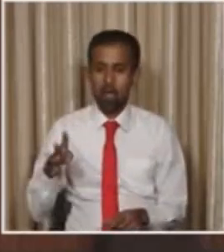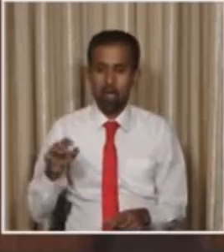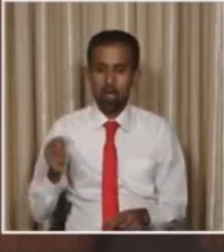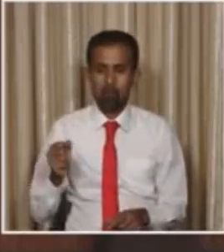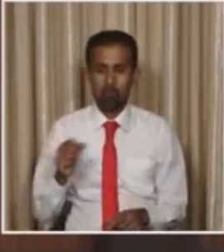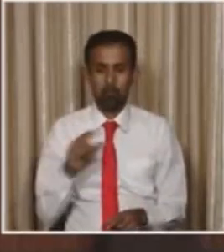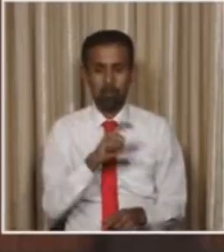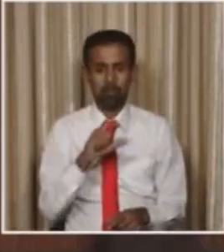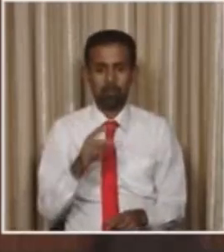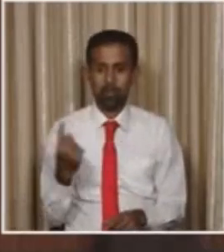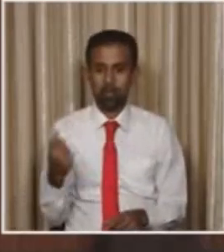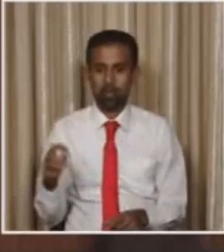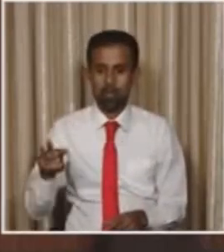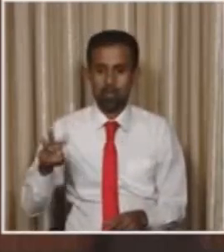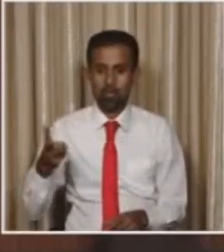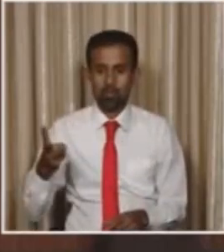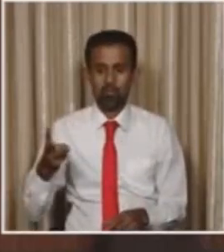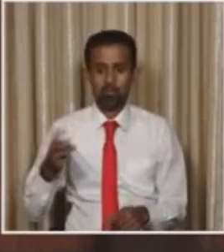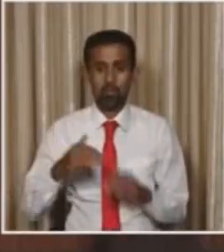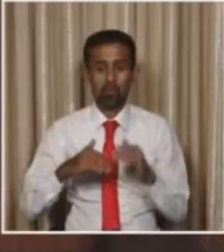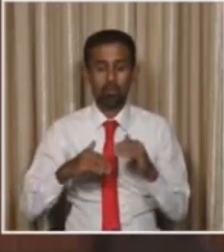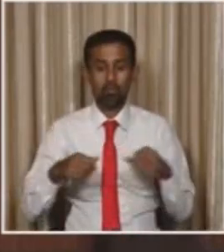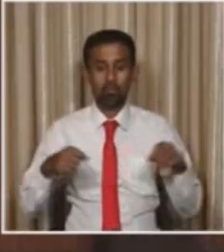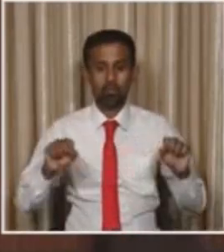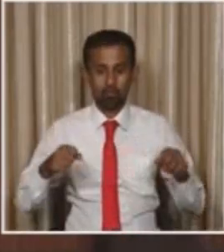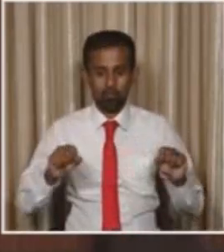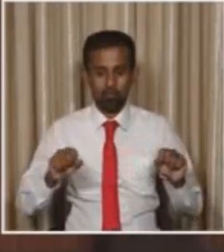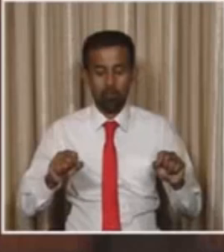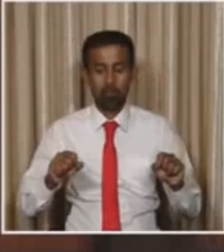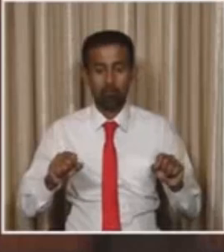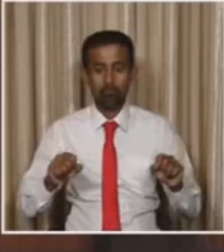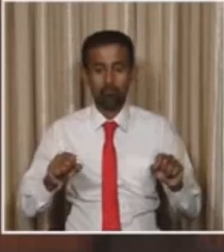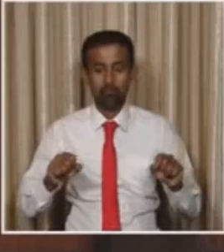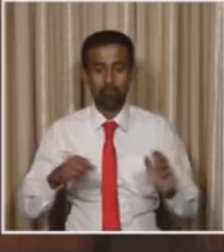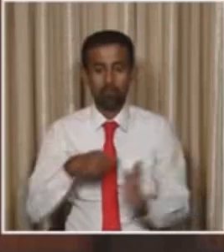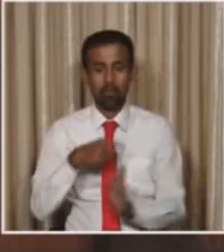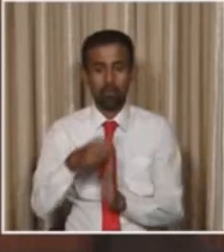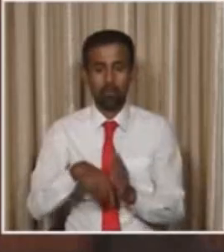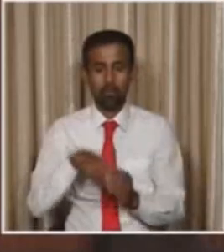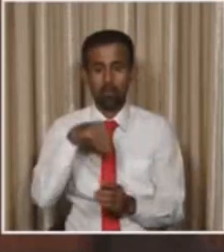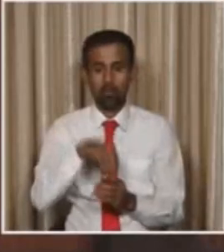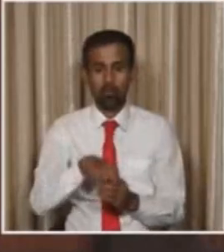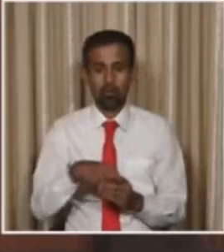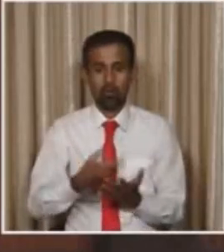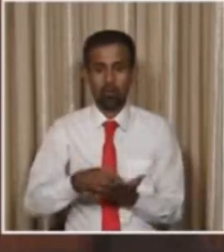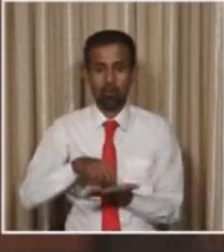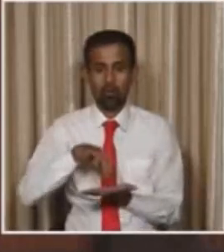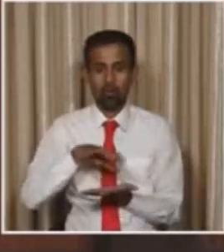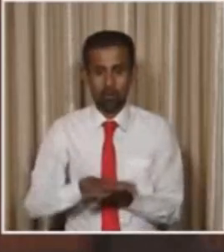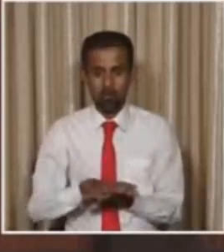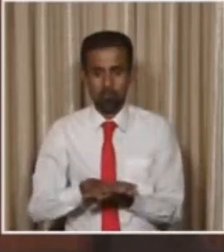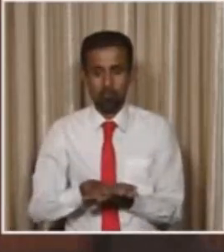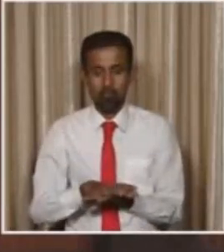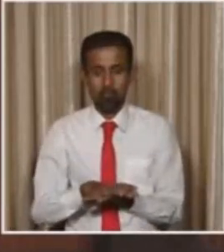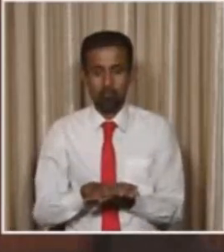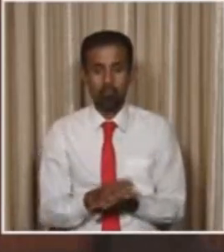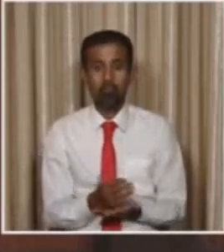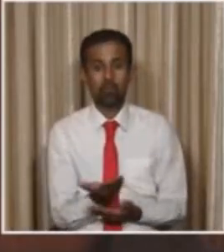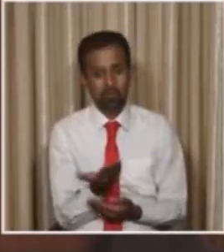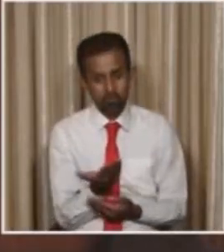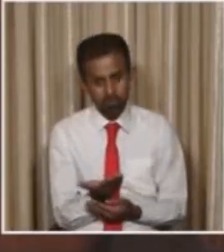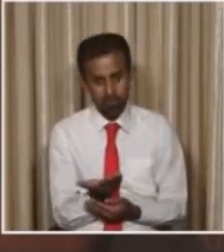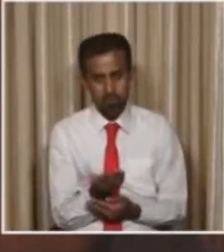1300 cc வரைக்குமான மோட்டார் சைக்கிள்களை இலங்கைக்குள்ளே பதிவு செய்வதற்கு அனுமதி வேணும் என்று சொல்லி கௌரவ அமைச்சர் ஒரு முன்மொழியை